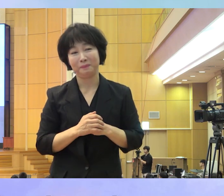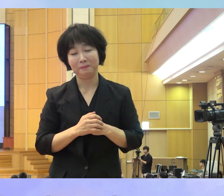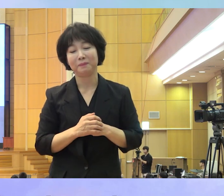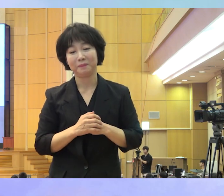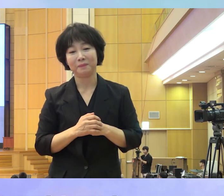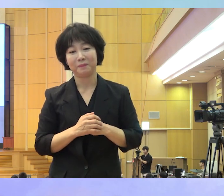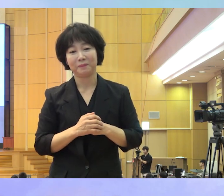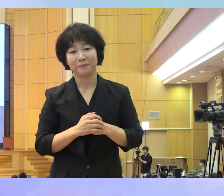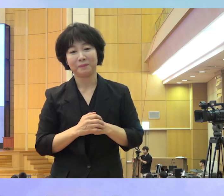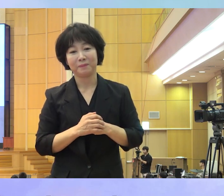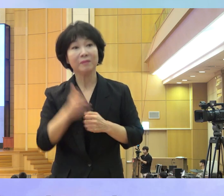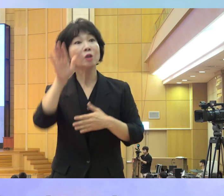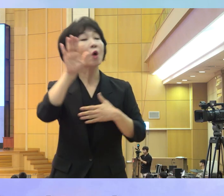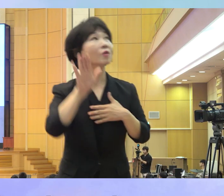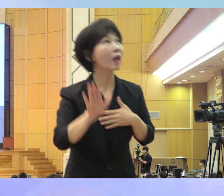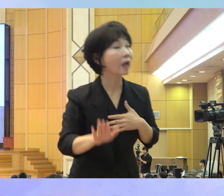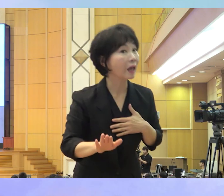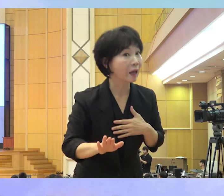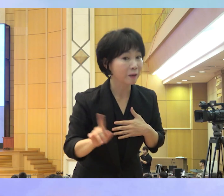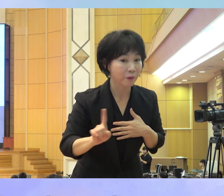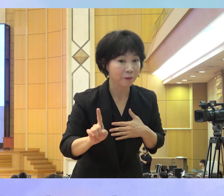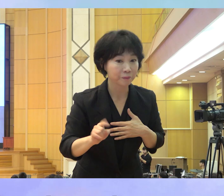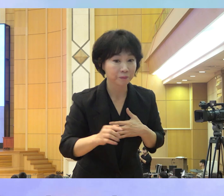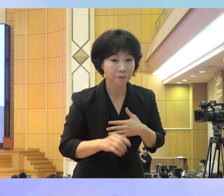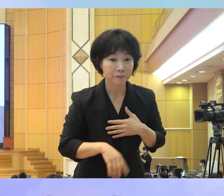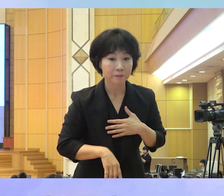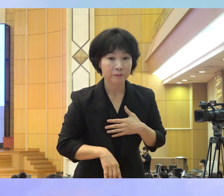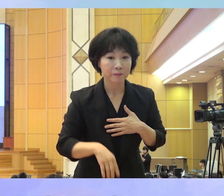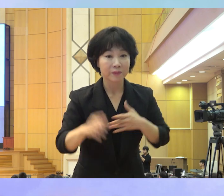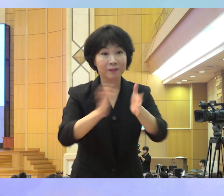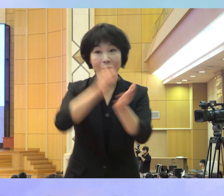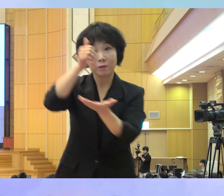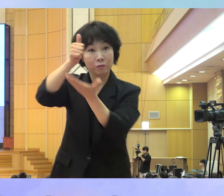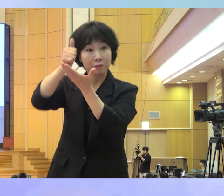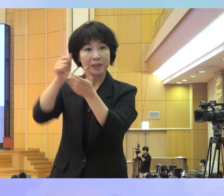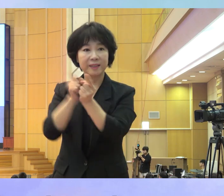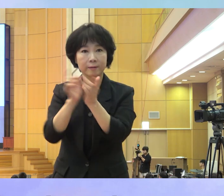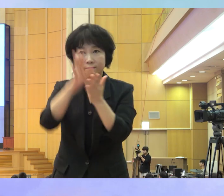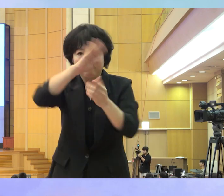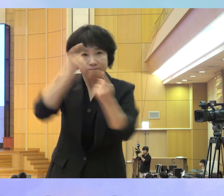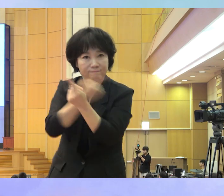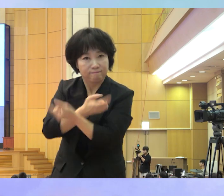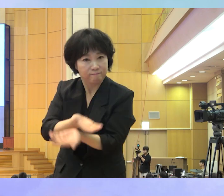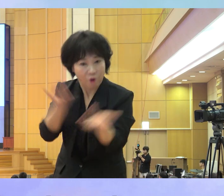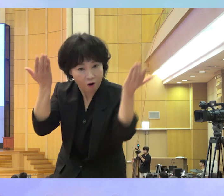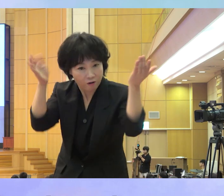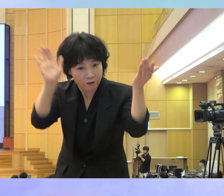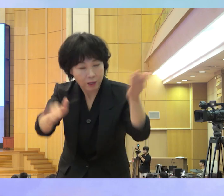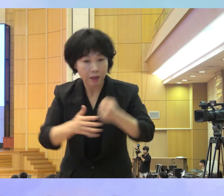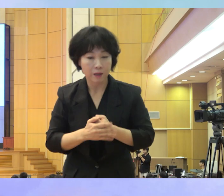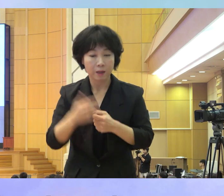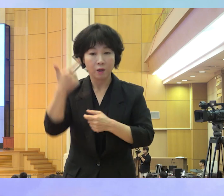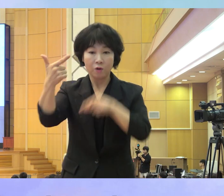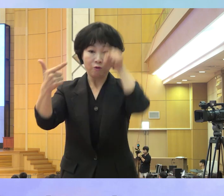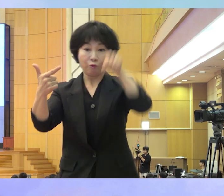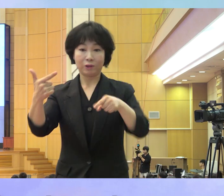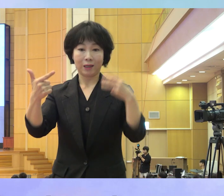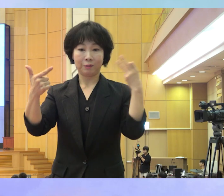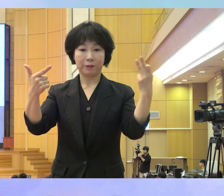내용이죠. 그런데 주님이 그렇게 고쳐주실 뿐만 아니라 6장 13절 가보니까요,